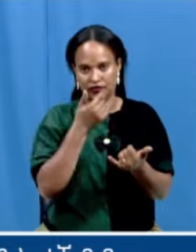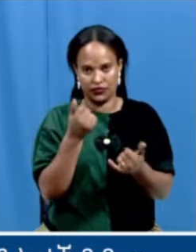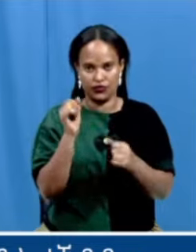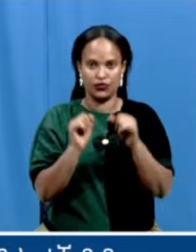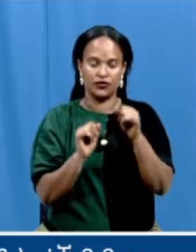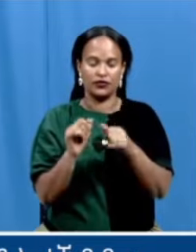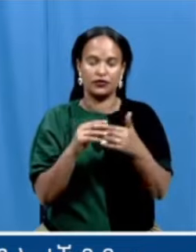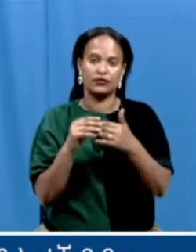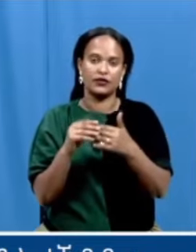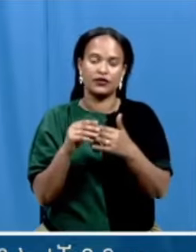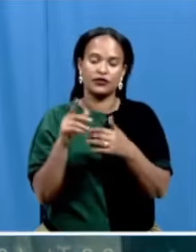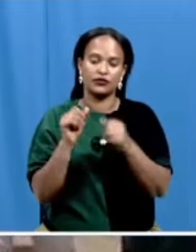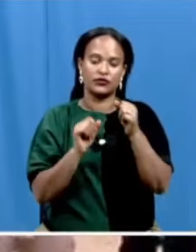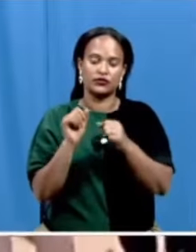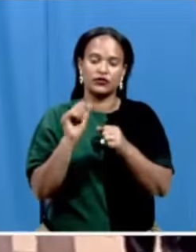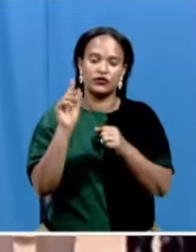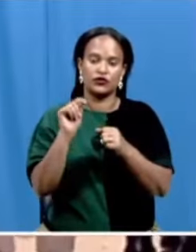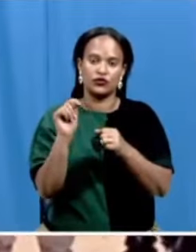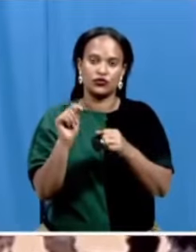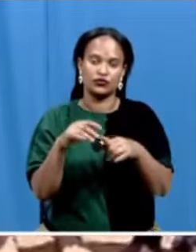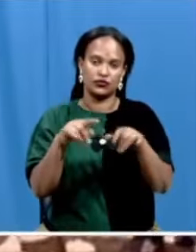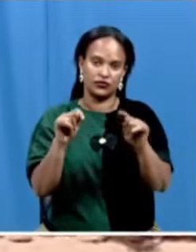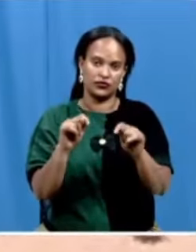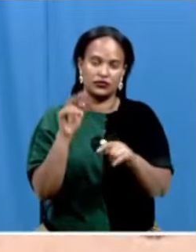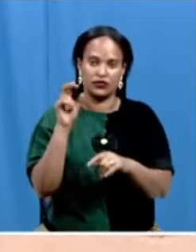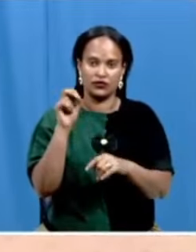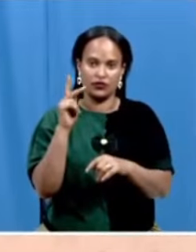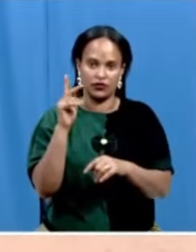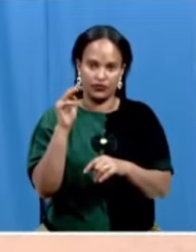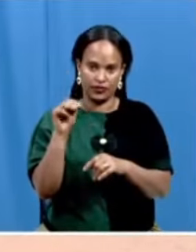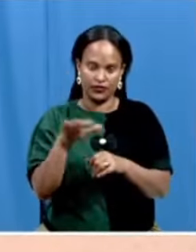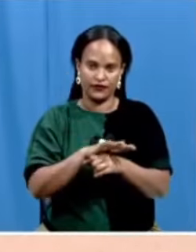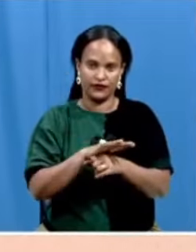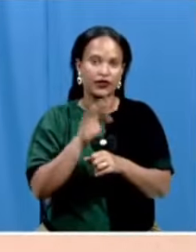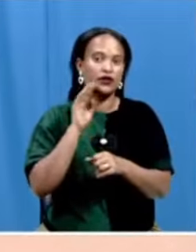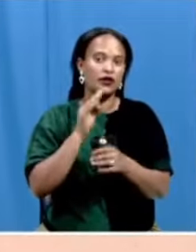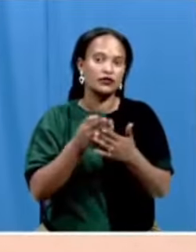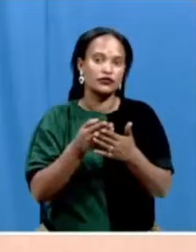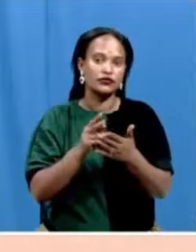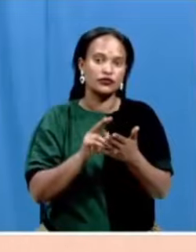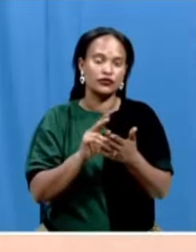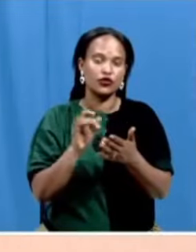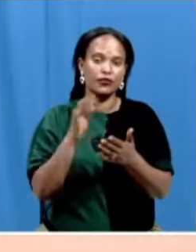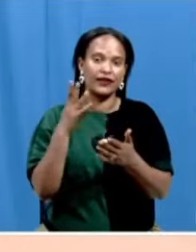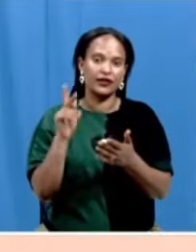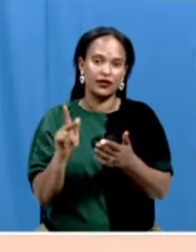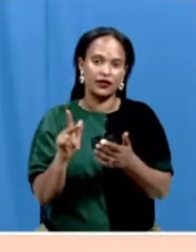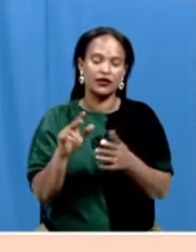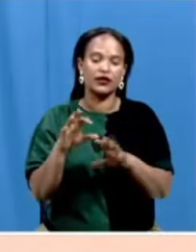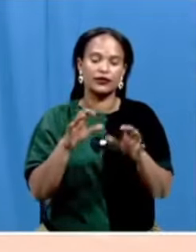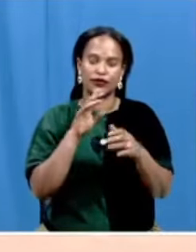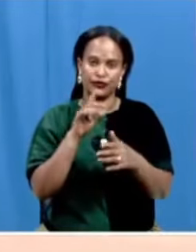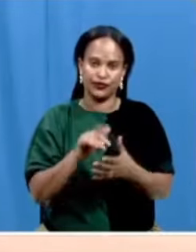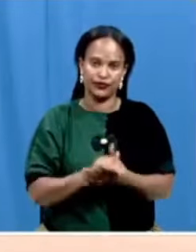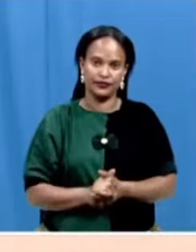ውድድር ክንመርሕ ኢና። እቲ ውድድር ዕለተ ሰለስ እውን እንትቐፅል 30 ኪሎ ሜትር ዝሸፈነ ናይ ደቂ ኣንስትዮ ውልቀ ክሮኖሜትር ድማ ከሳለጥ